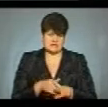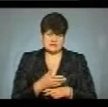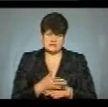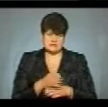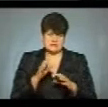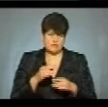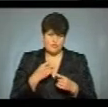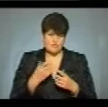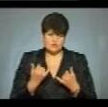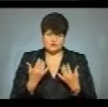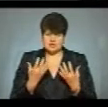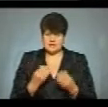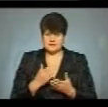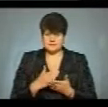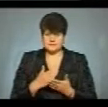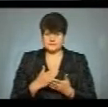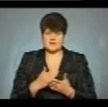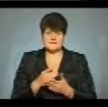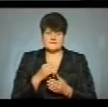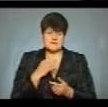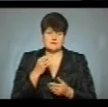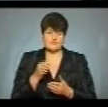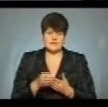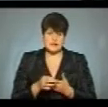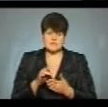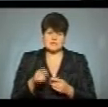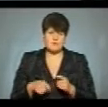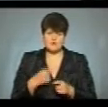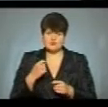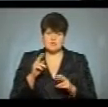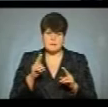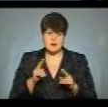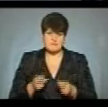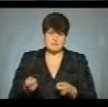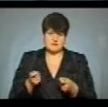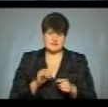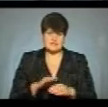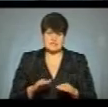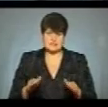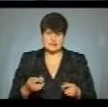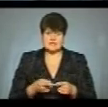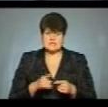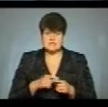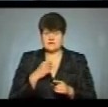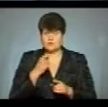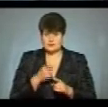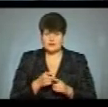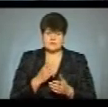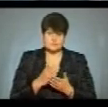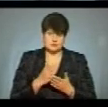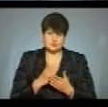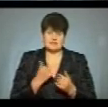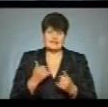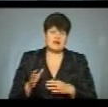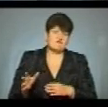Тобто на сьогоднішній день існує відповідальність за порушення правил перевезення дітей. І ця відповідальність вона існує абсолютно